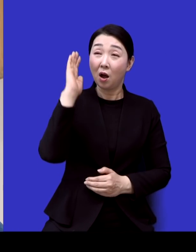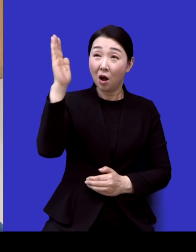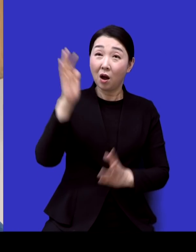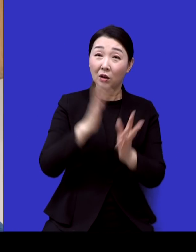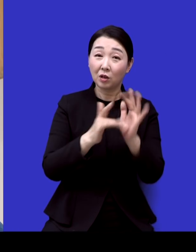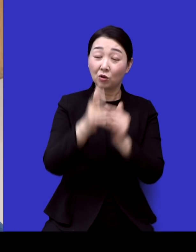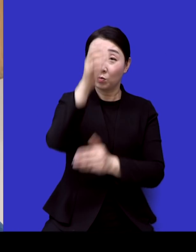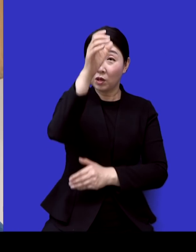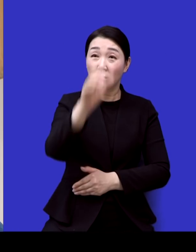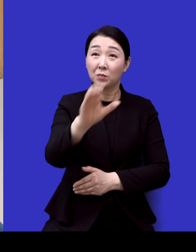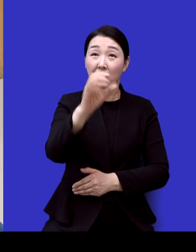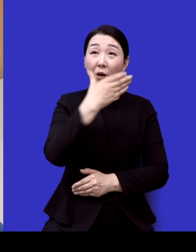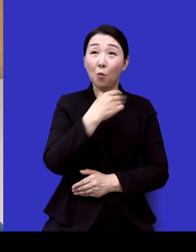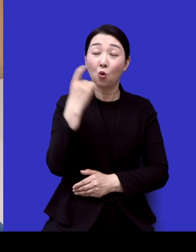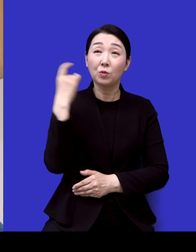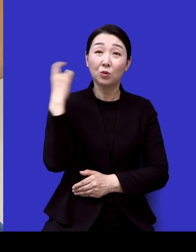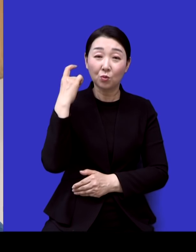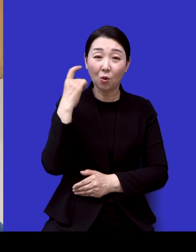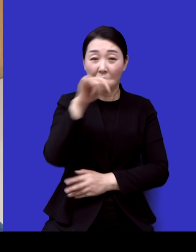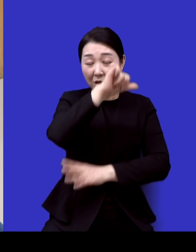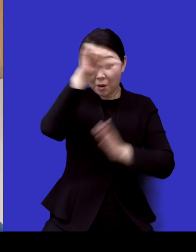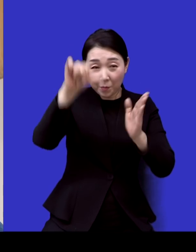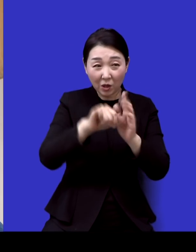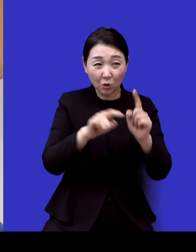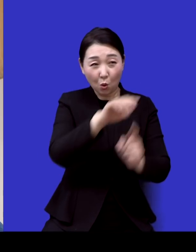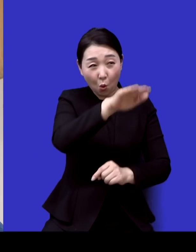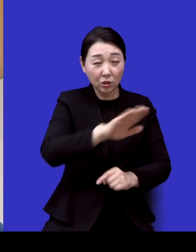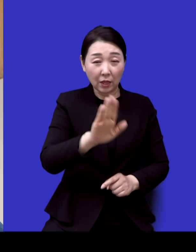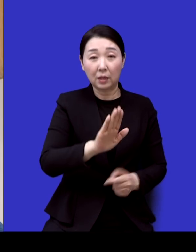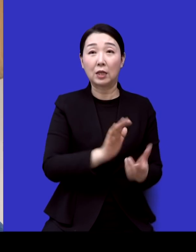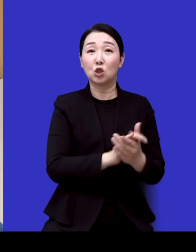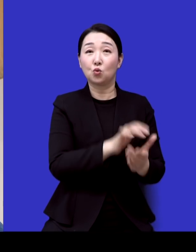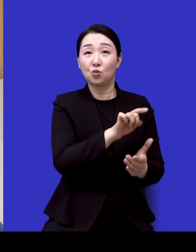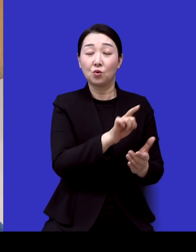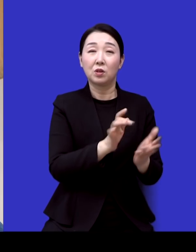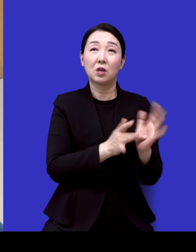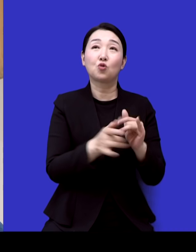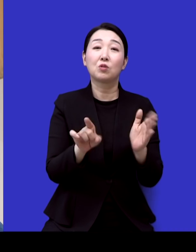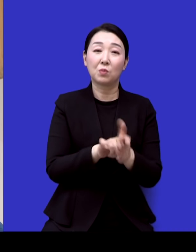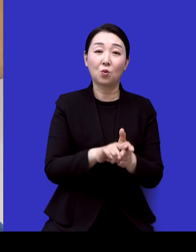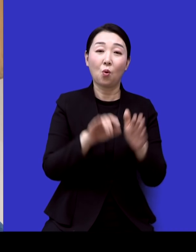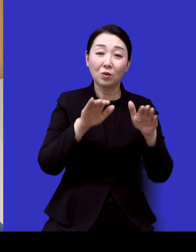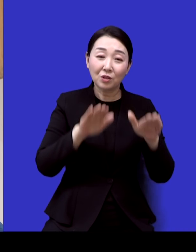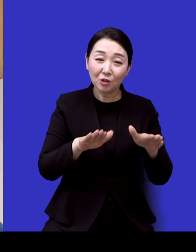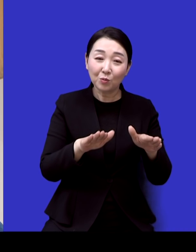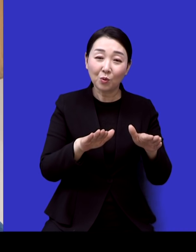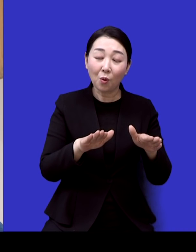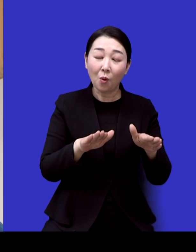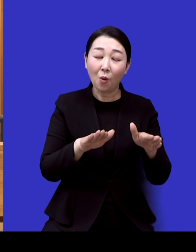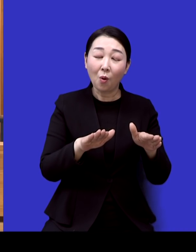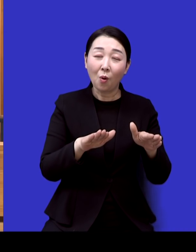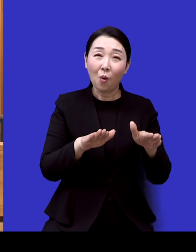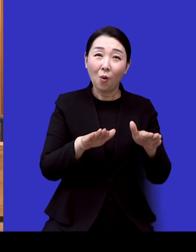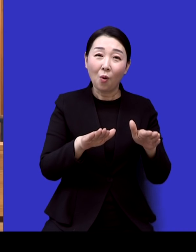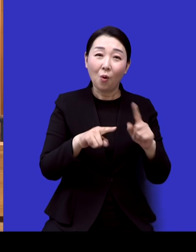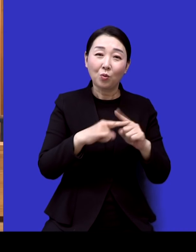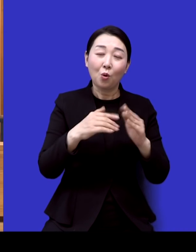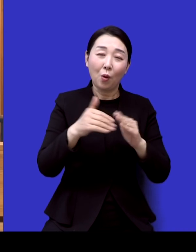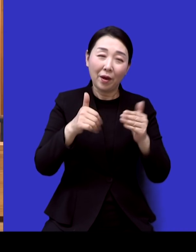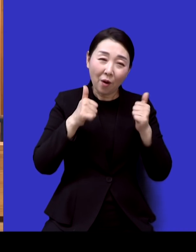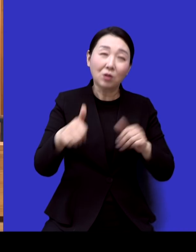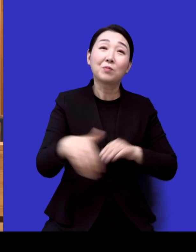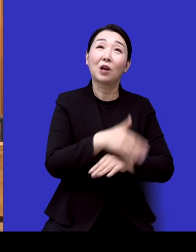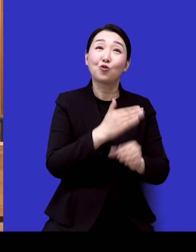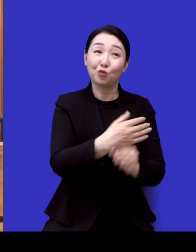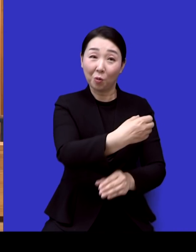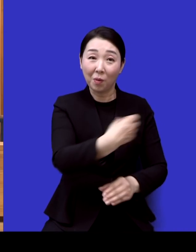예수님의 십자가 복음을 듣고 평생 교회 안 나왔던 내 친구가 예수님을 영접하고 지금도 다니게 됐어 라고 말해주는